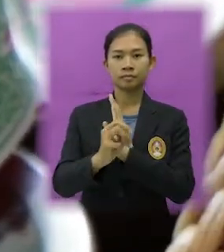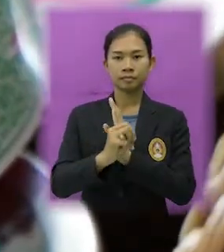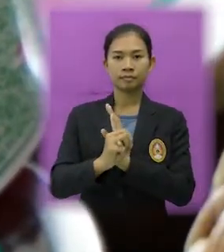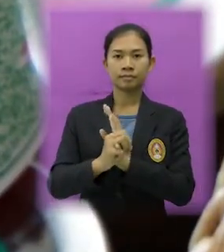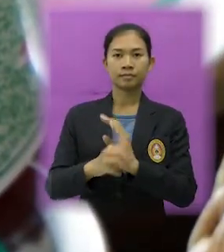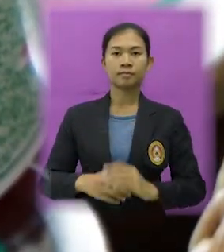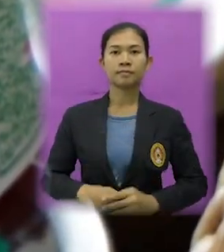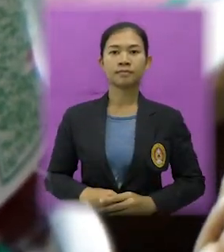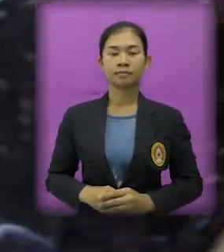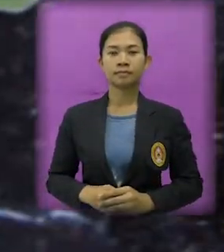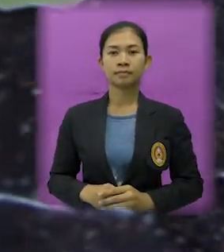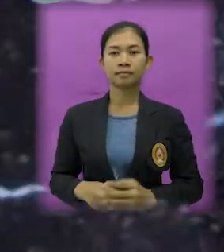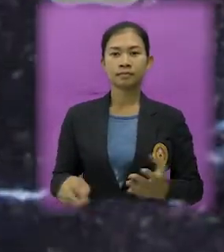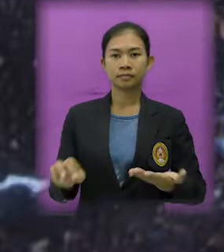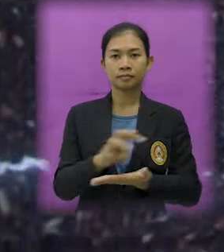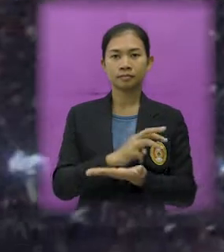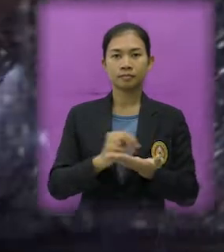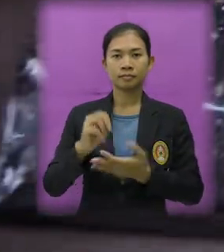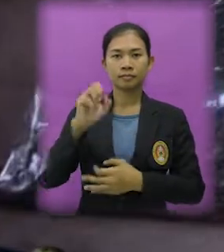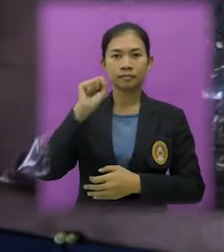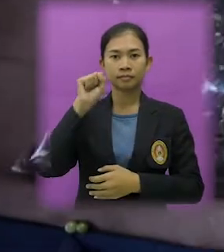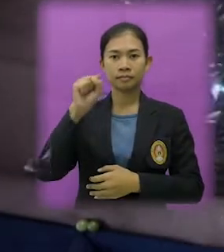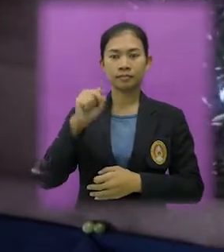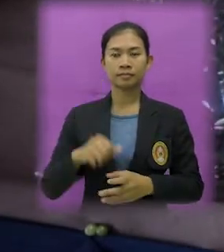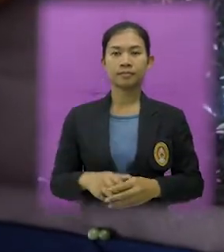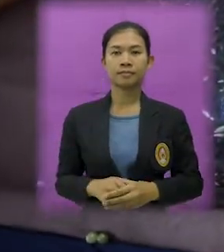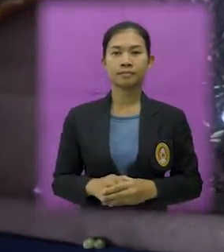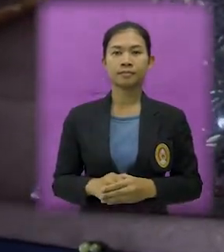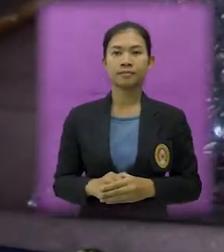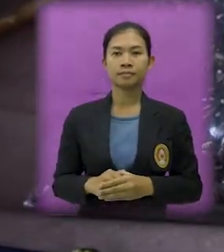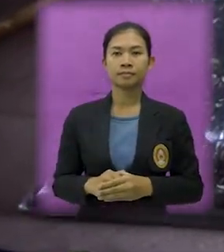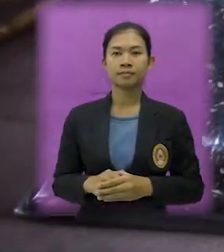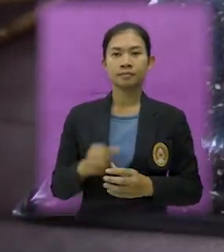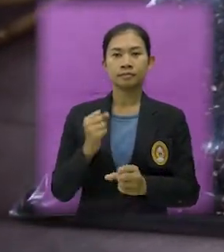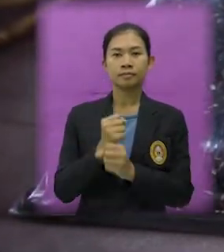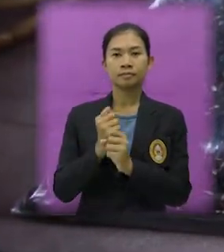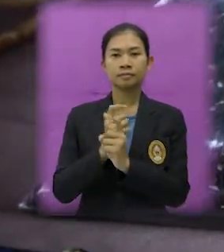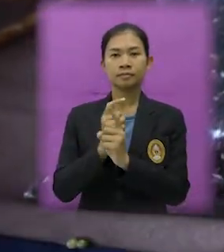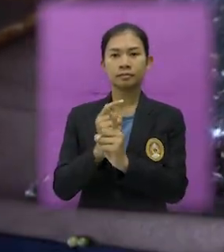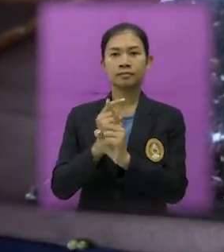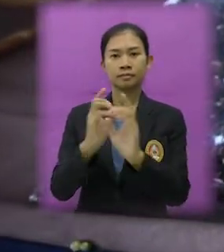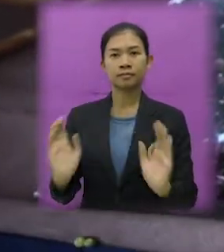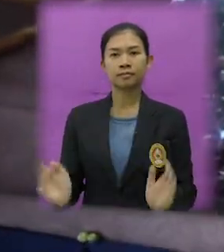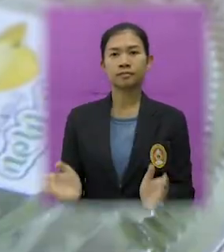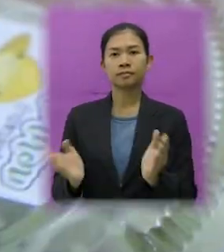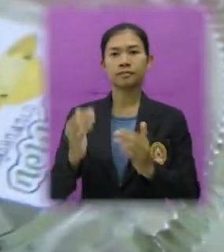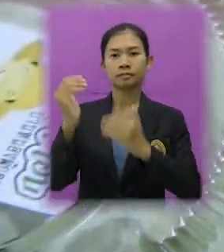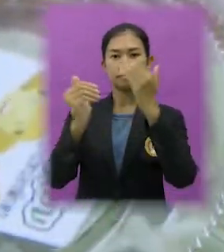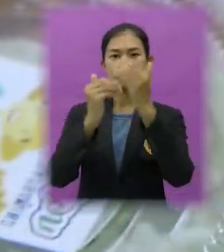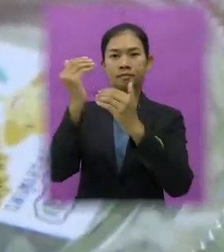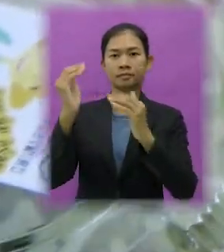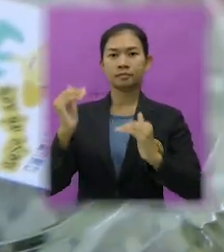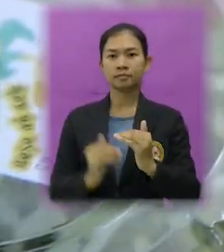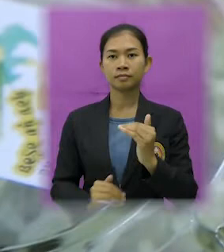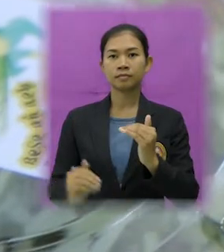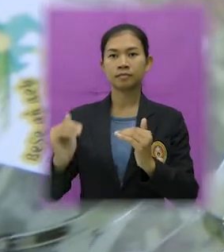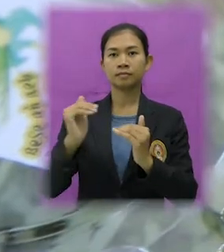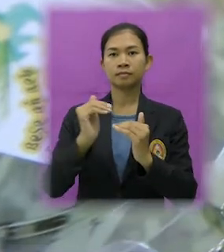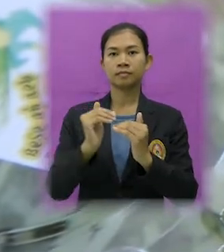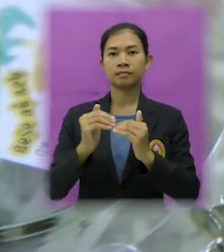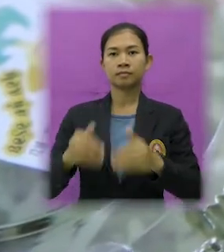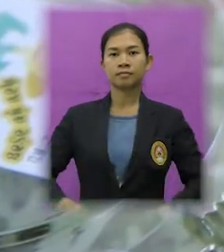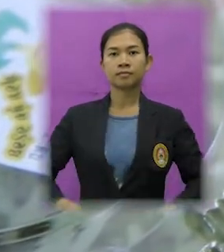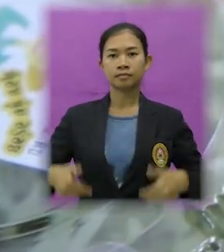ครนครพนมและมุกดาหารซึ่งมหาวิทยาลัยราชภัฏสกลนครได้ดำเนินการขับเคลื่อนกิจกรรมเพื่อย